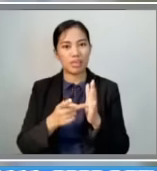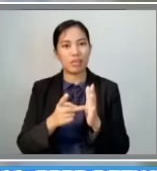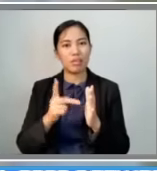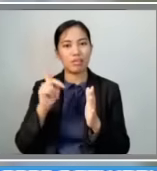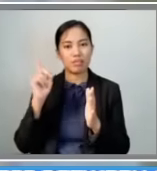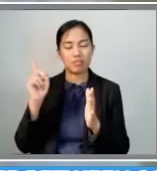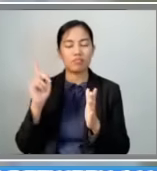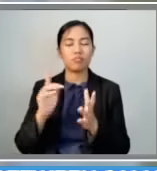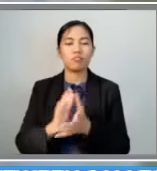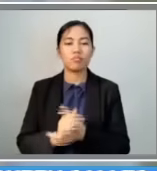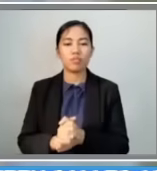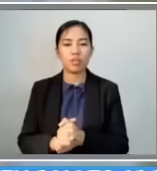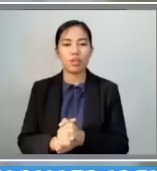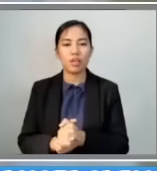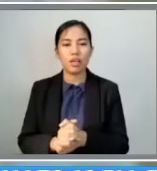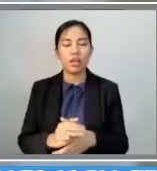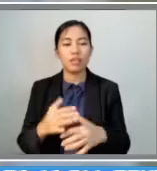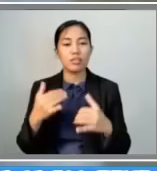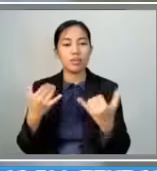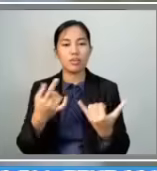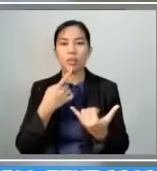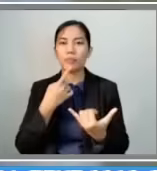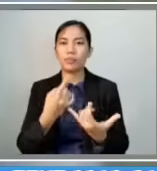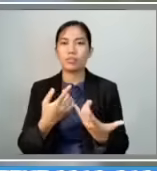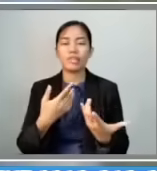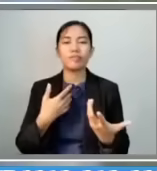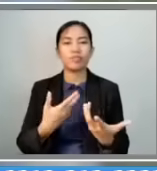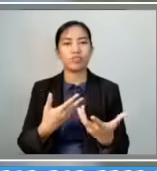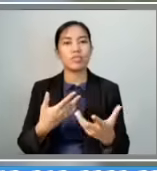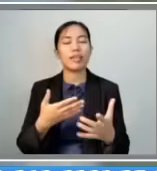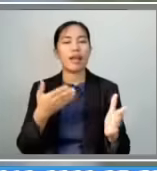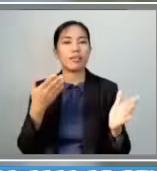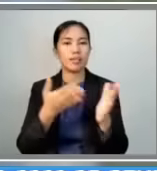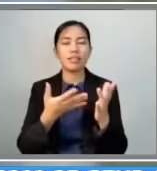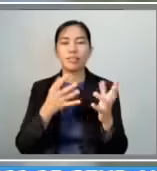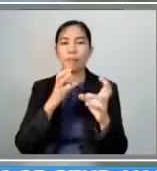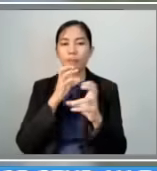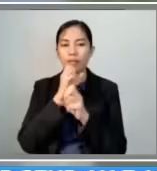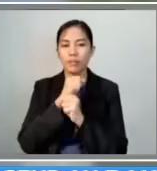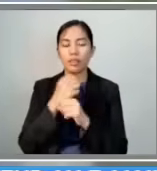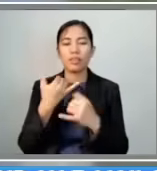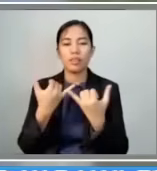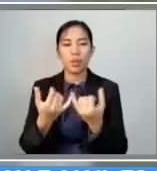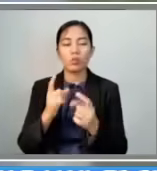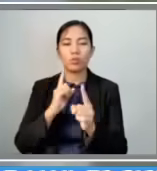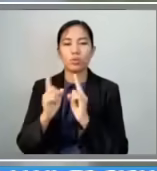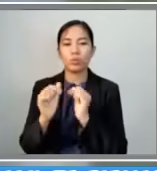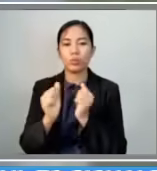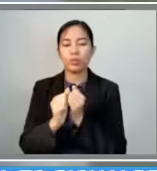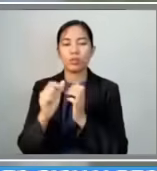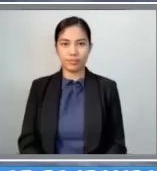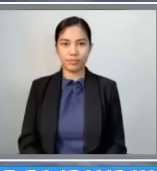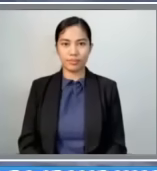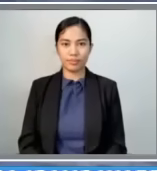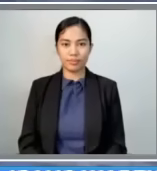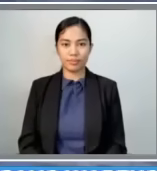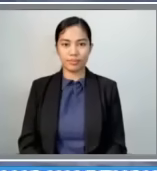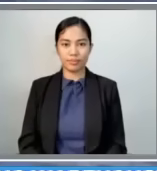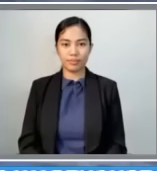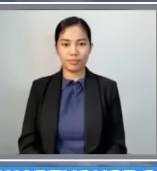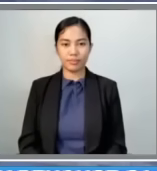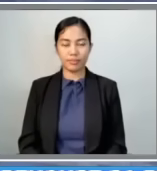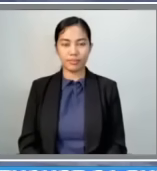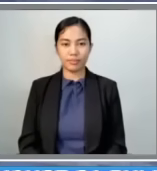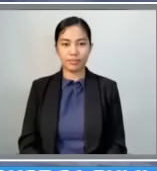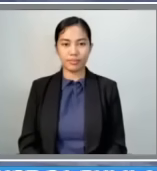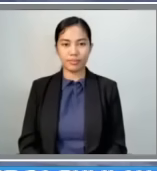Entertainment, invasion of privacy raw ito at nakikipag-usap na raw sila sa mga abogado at authorities. Looking for a new